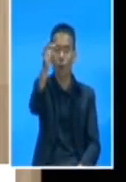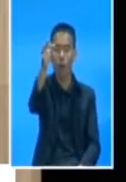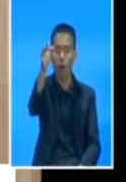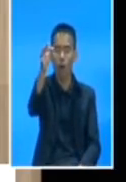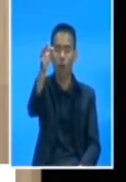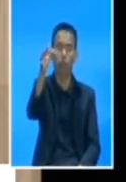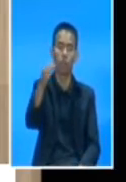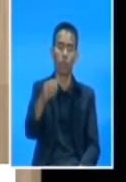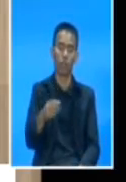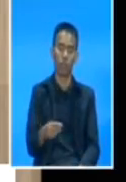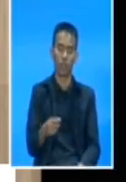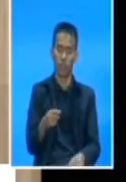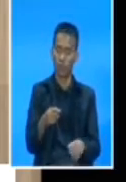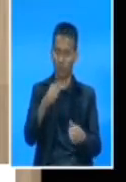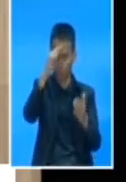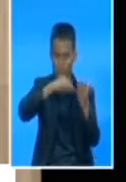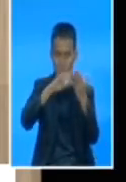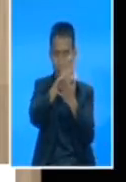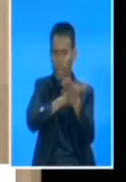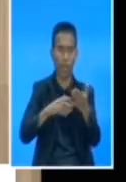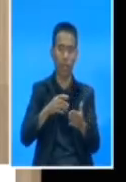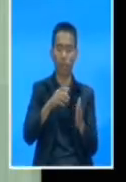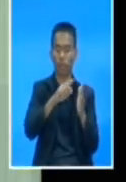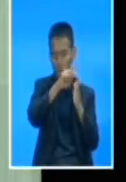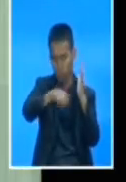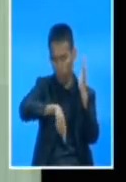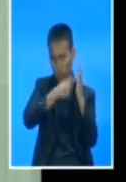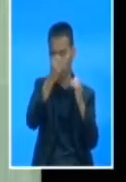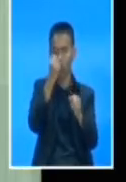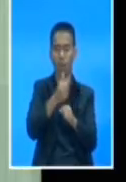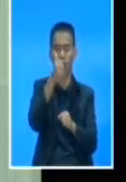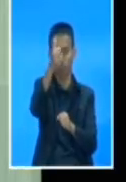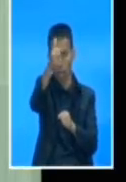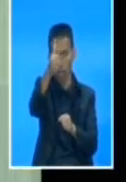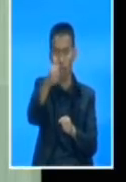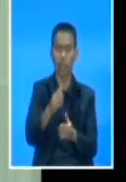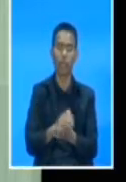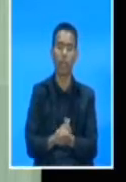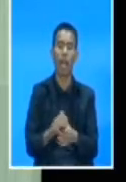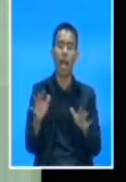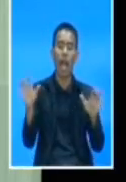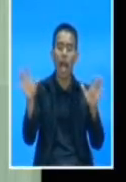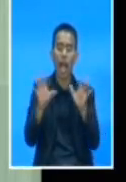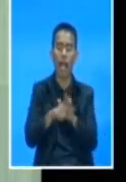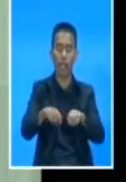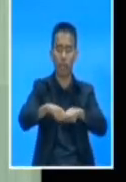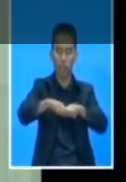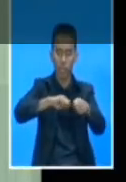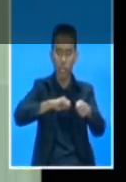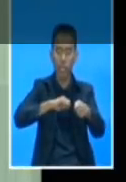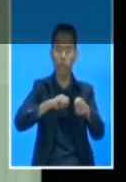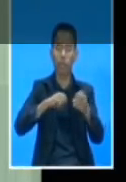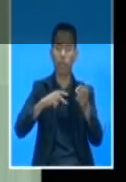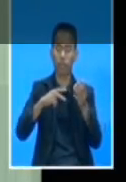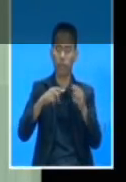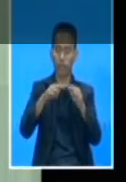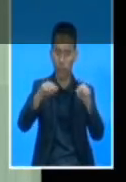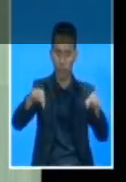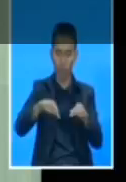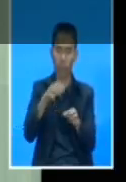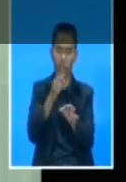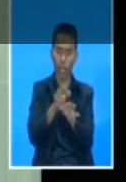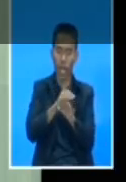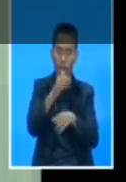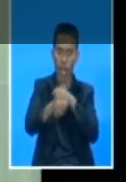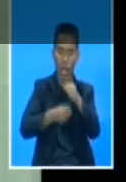ราชอาณาจักรคดีเช็คกำลังจะขาดอายุความตัวยังอยู่สุราษฎร์ต้องมาแจ้งที่นางเลิงที่กรุงเ